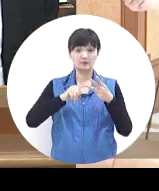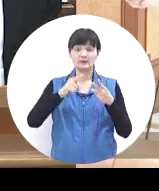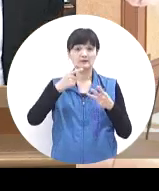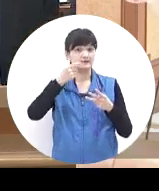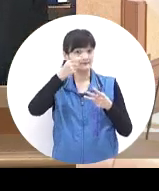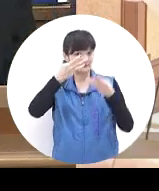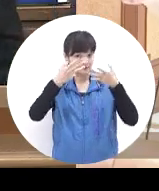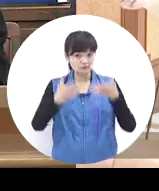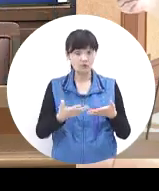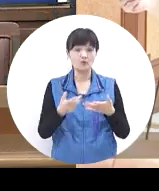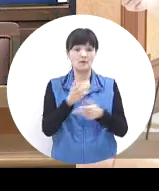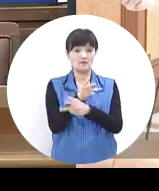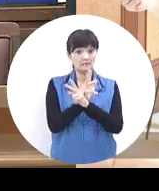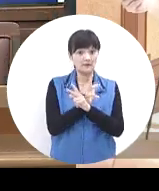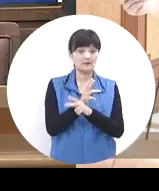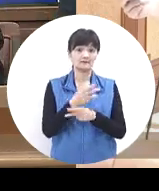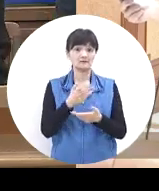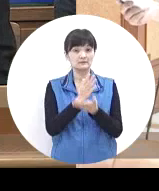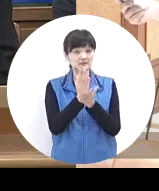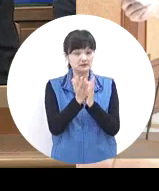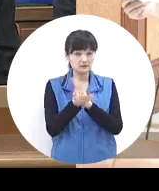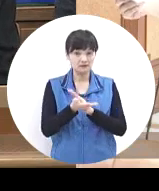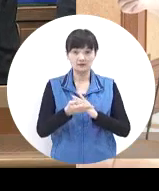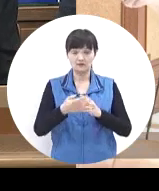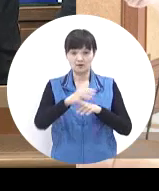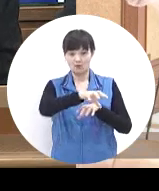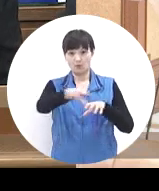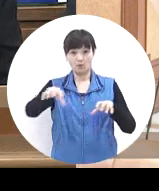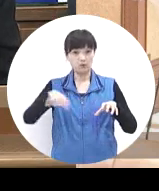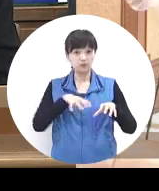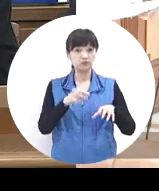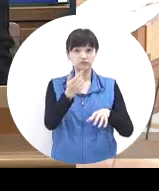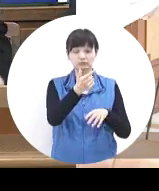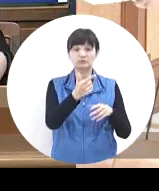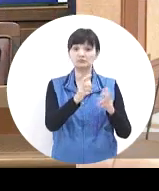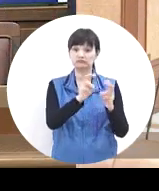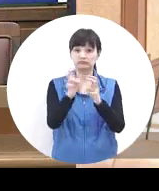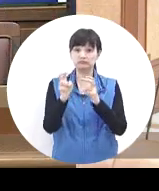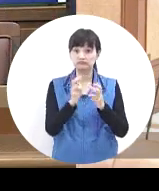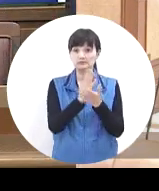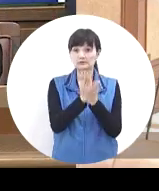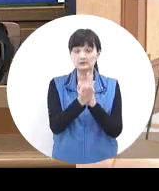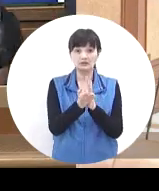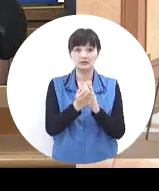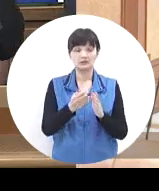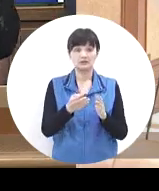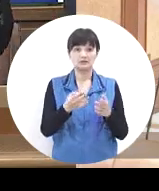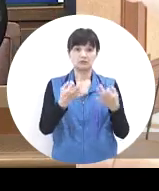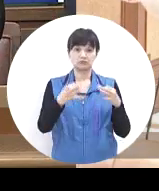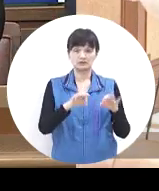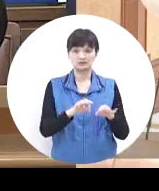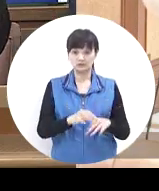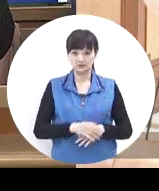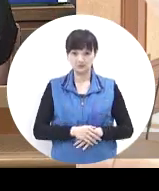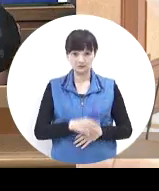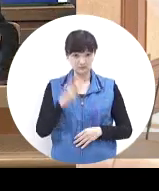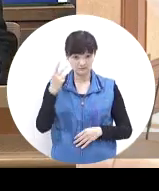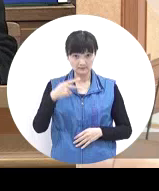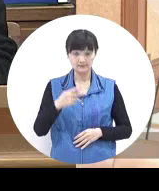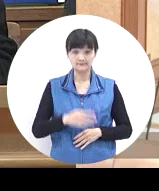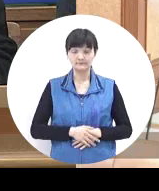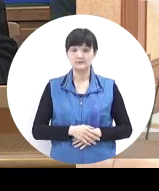线，以都市再造为主，针对硬体还有环境的政策推动。而且终于